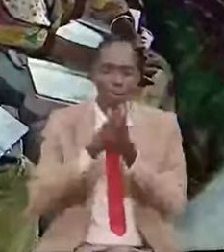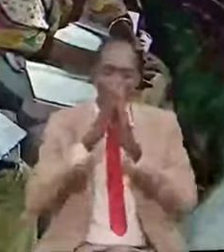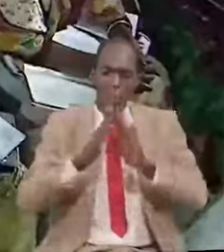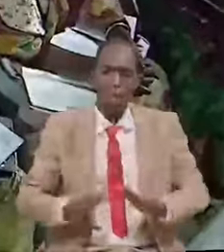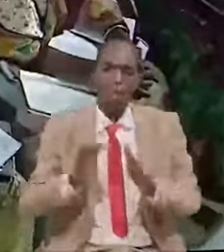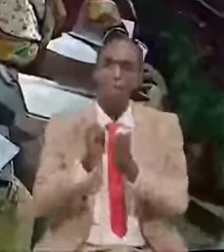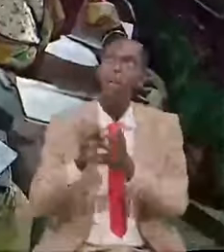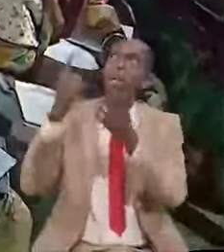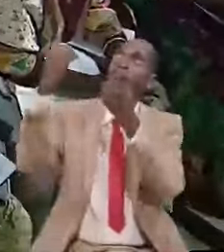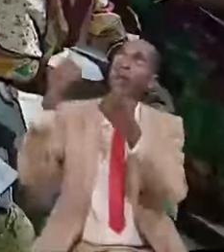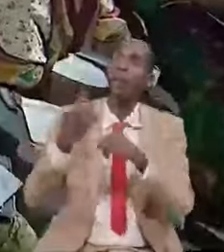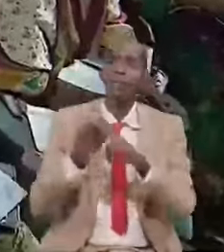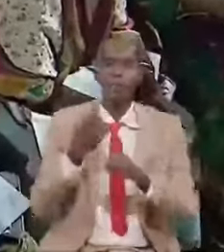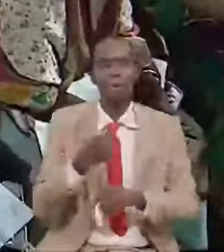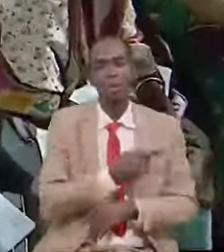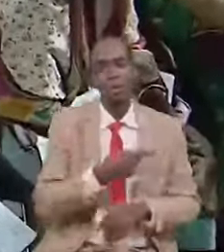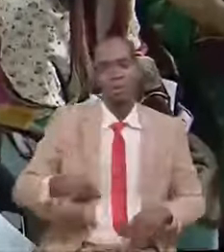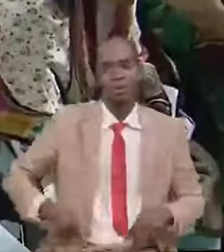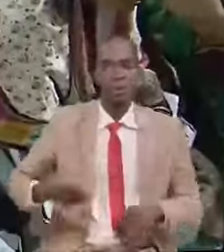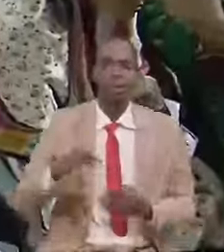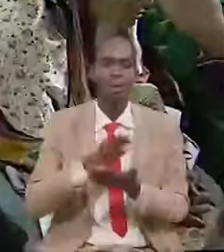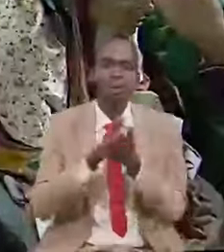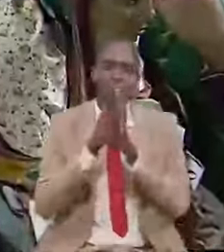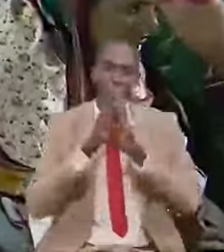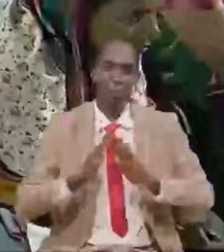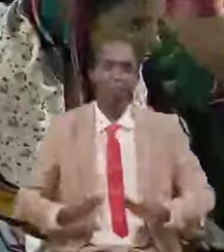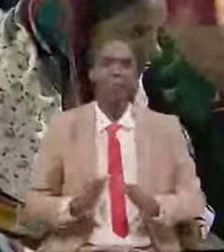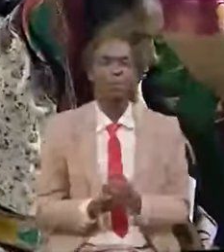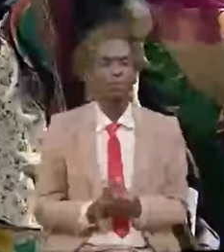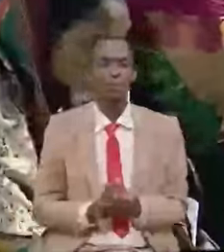nous puissions avoir la paix qui vient du Prince de la paix.